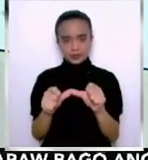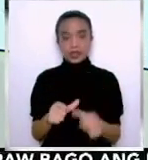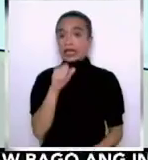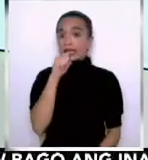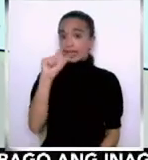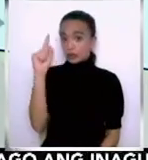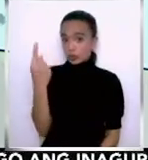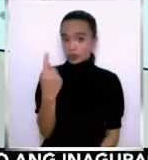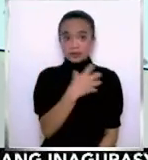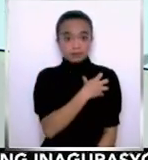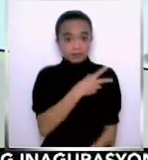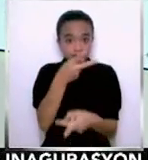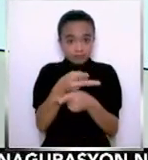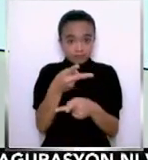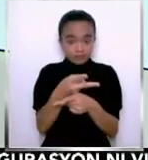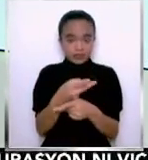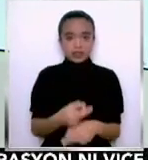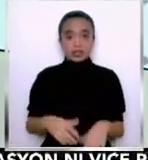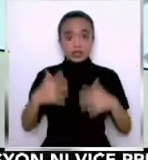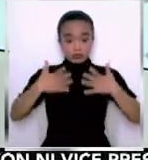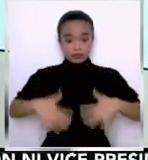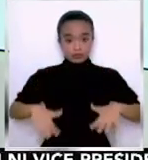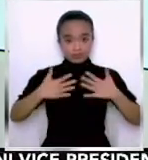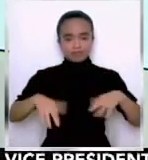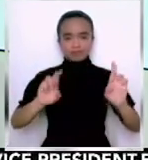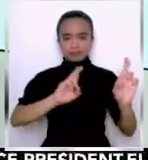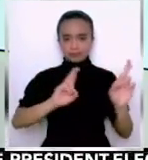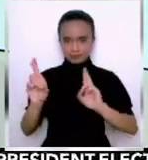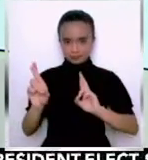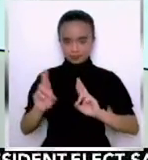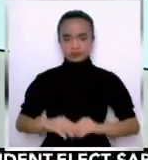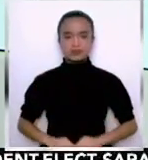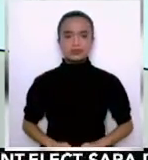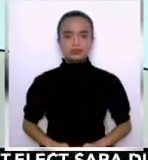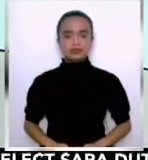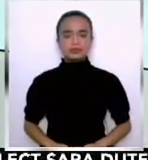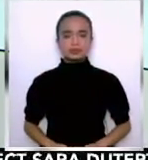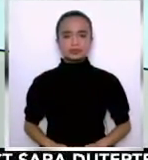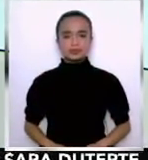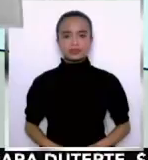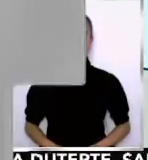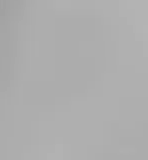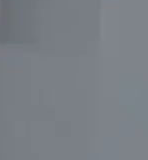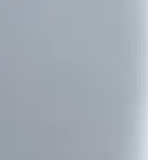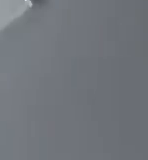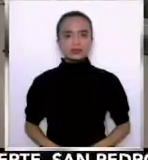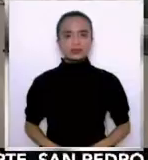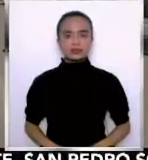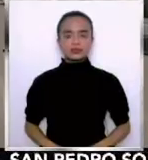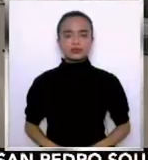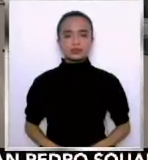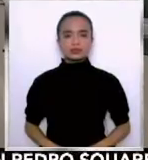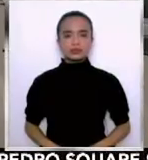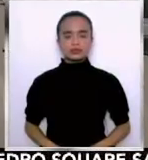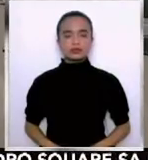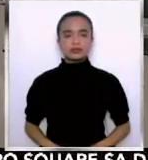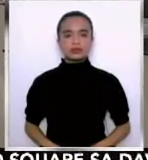isusuot ng 15th vice-presidente ng bansa. Yan ang tinutukan ni Marisol Abdurrahman.